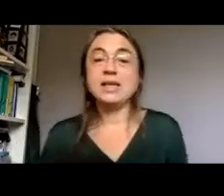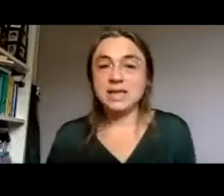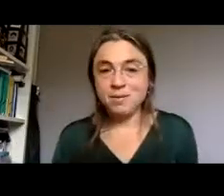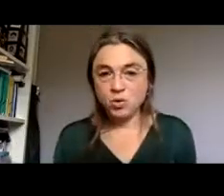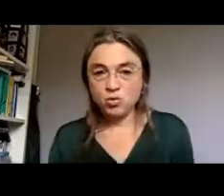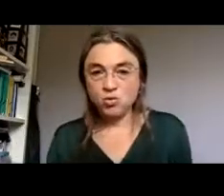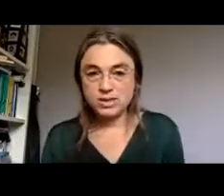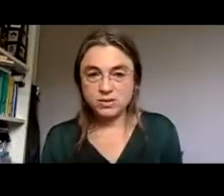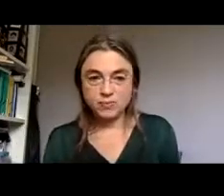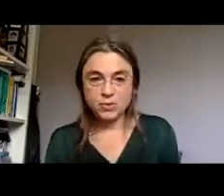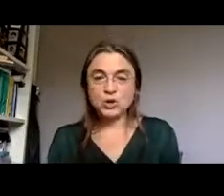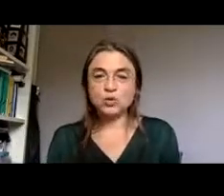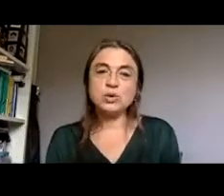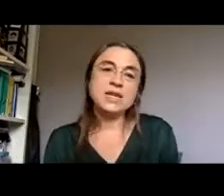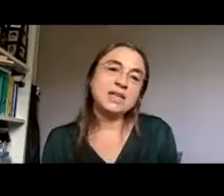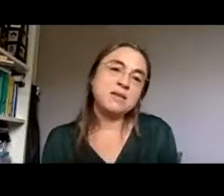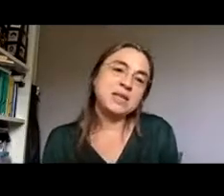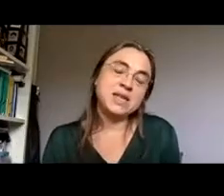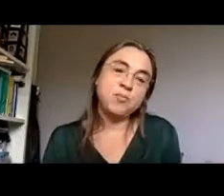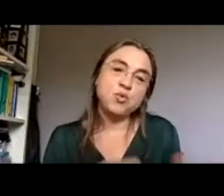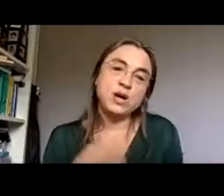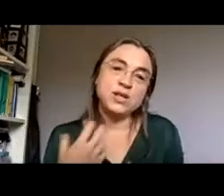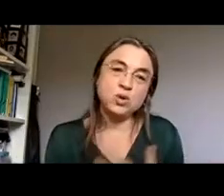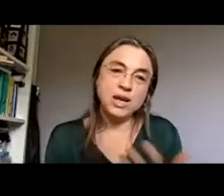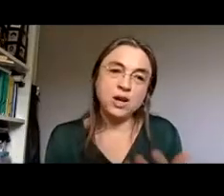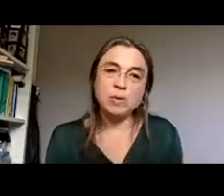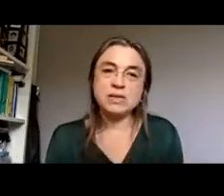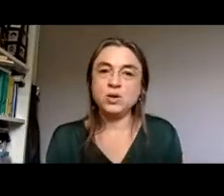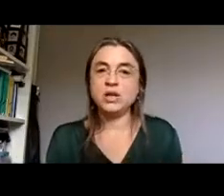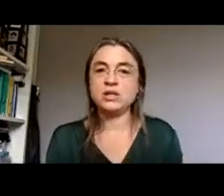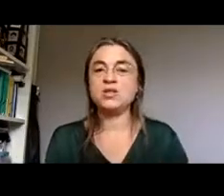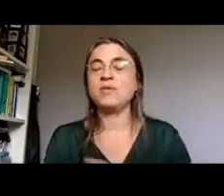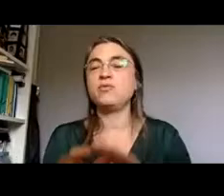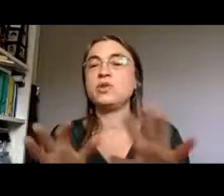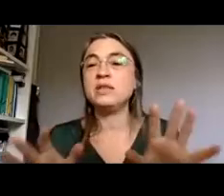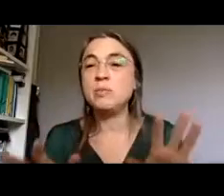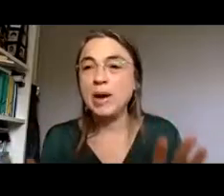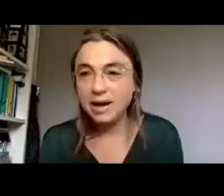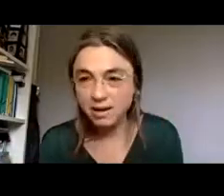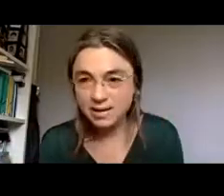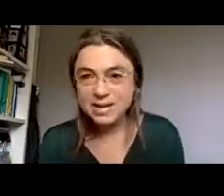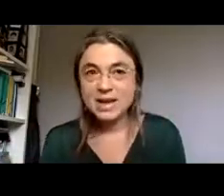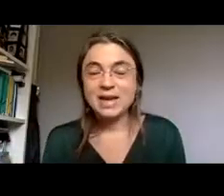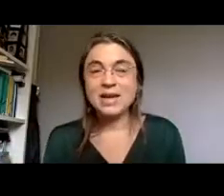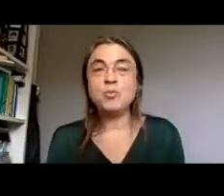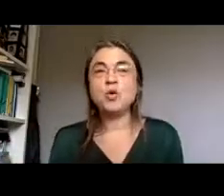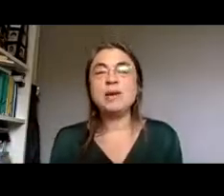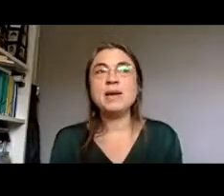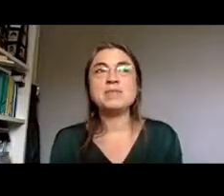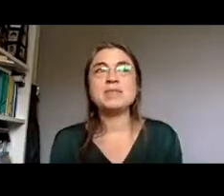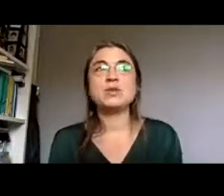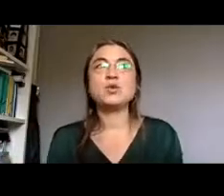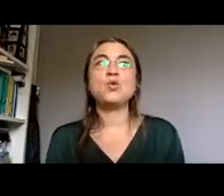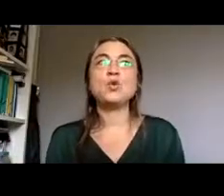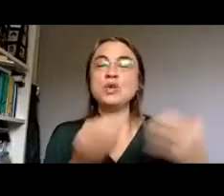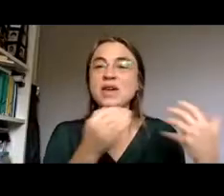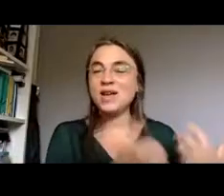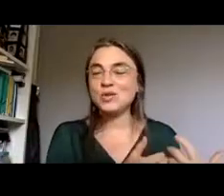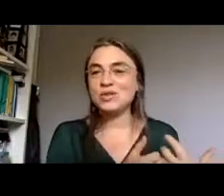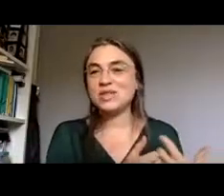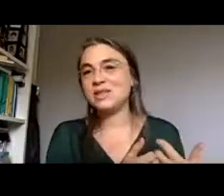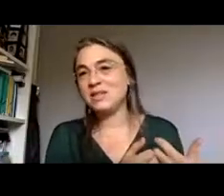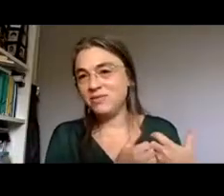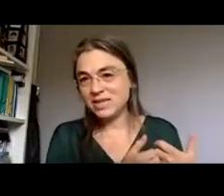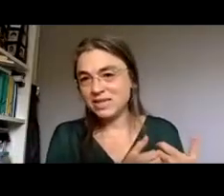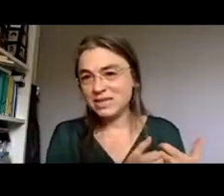et extrêmement angoissants. Donc, il y a des médecins, pour rassurer leurs patients, ils leur disent non, mais vous n'en êtes pas là. Et le problème, c'est qu'au regard